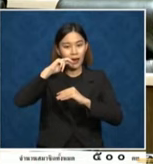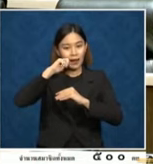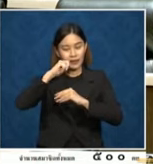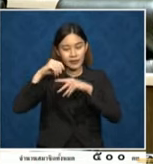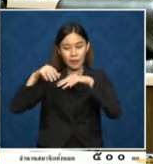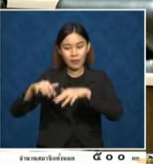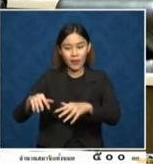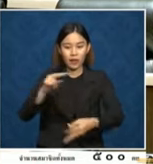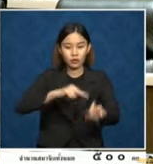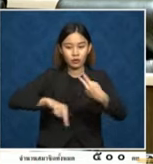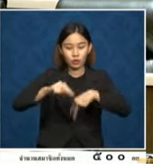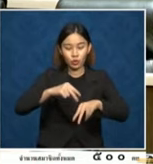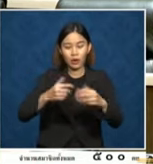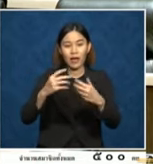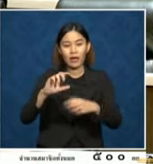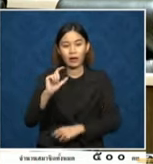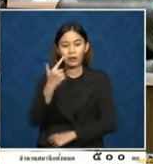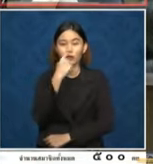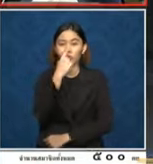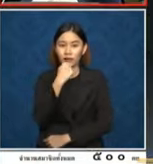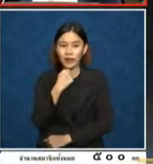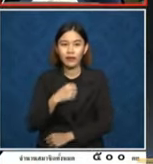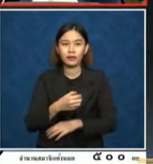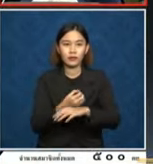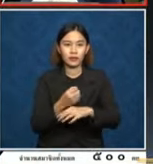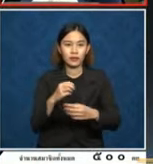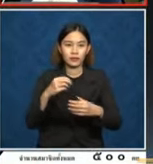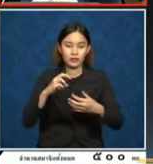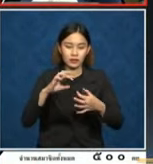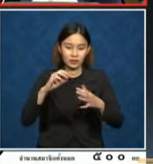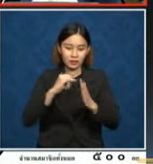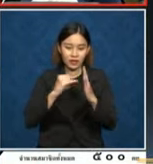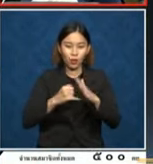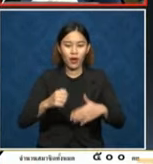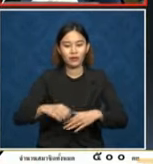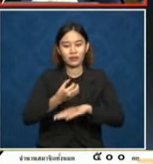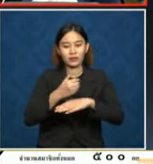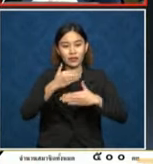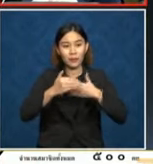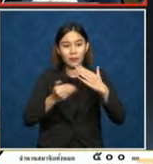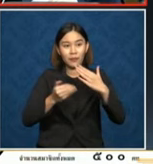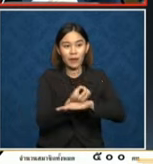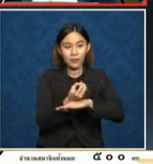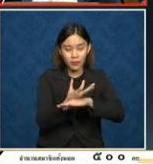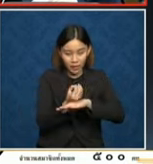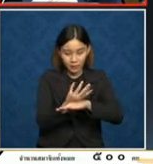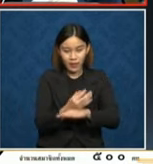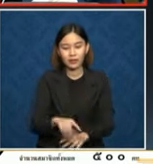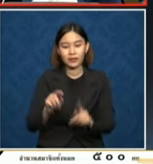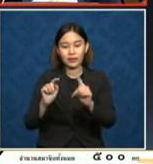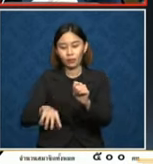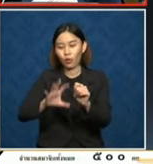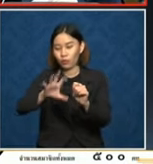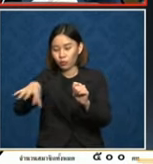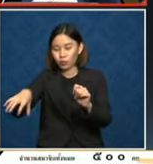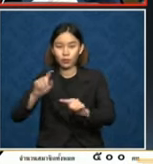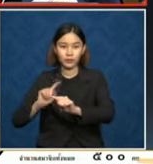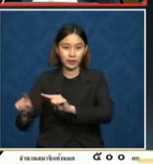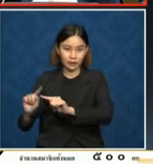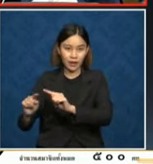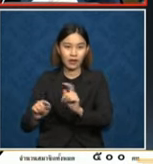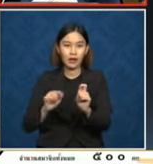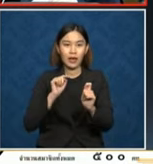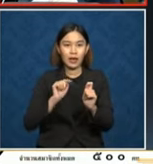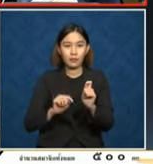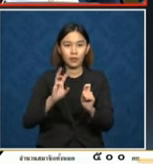บำรุงรักษาท่อทองแดงจากจังหวัดกำแพงเพชรมายังพื้นที่ตำบลวังโมกตำบลบึงบัวและตำบลหนองหลุมอ